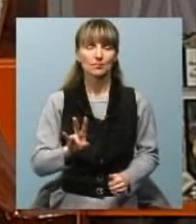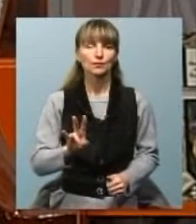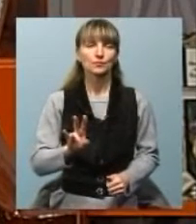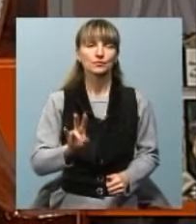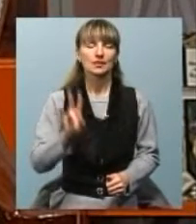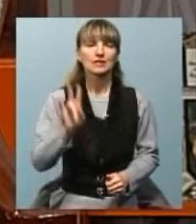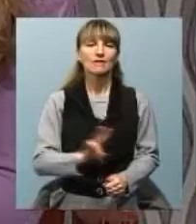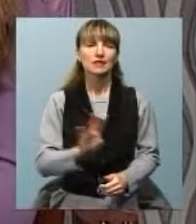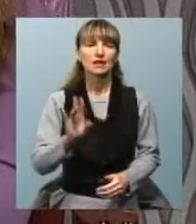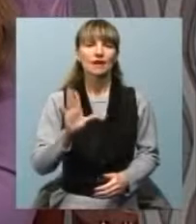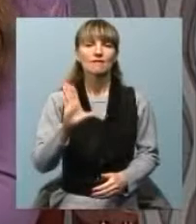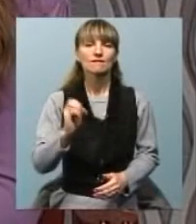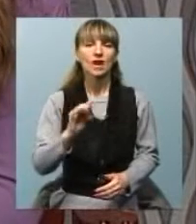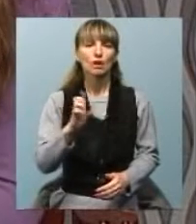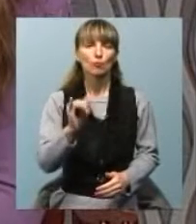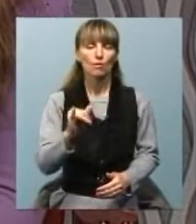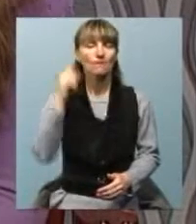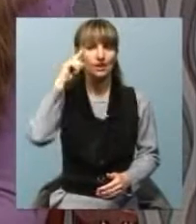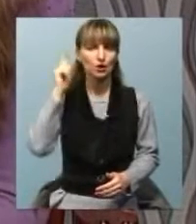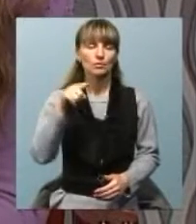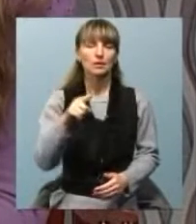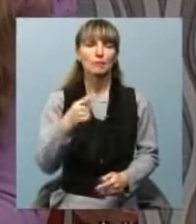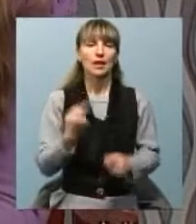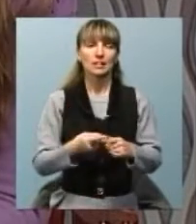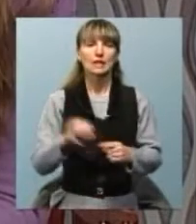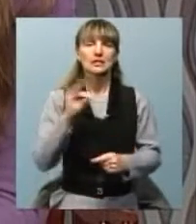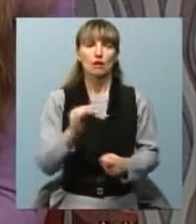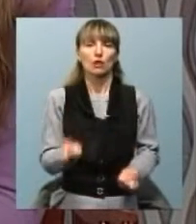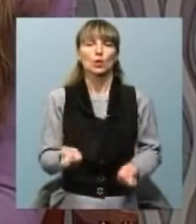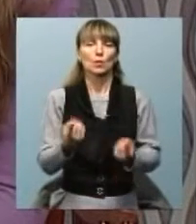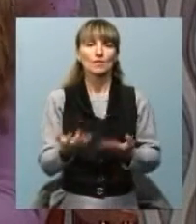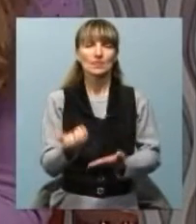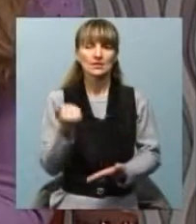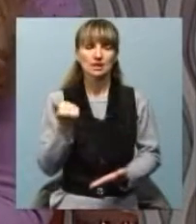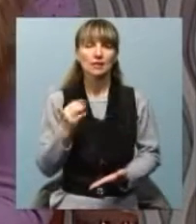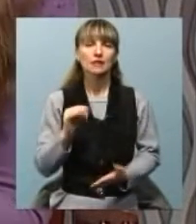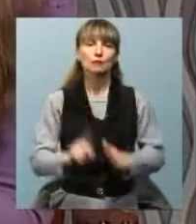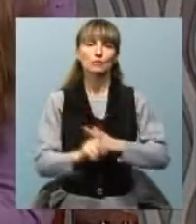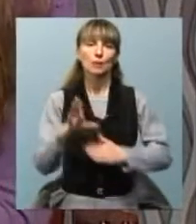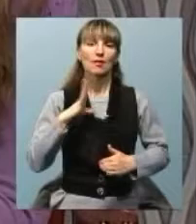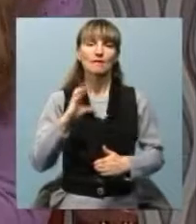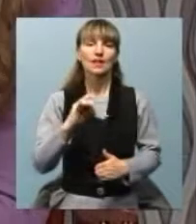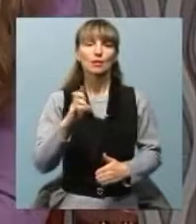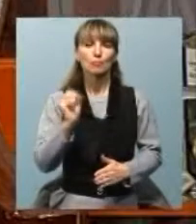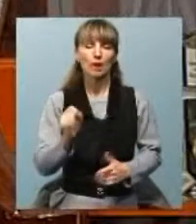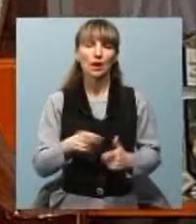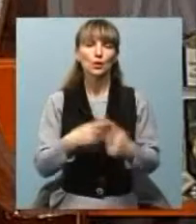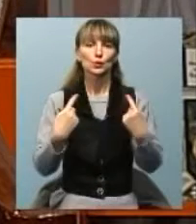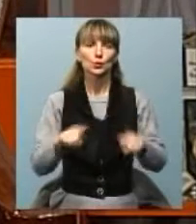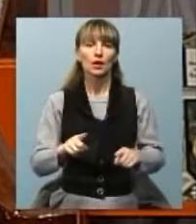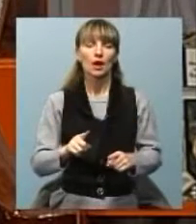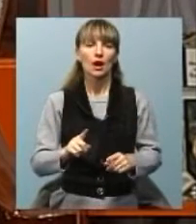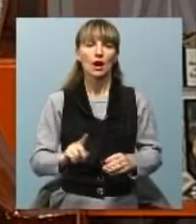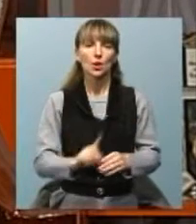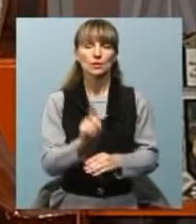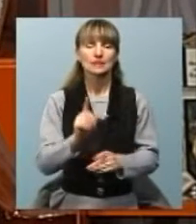вербу. А чи відома тобі історія вербної неділі, як вона зародилася? І чи спочатку була верба, чи, можливо, якась інша рослина? Ні, спочатку